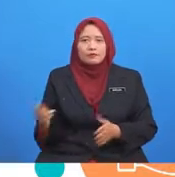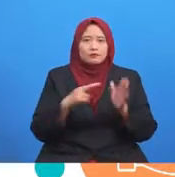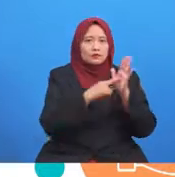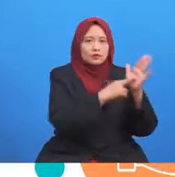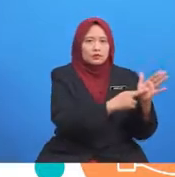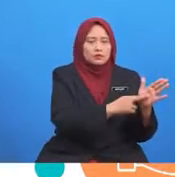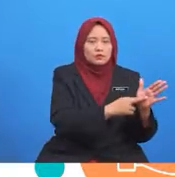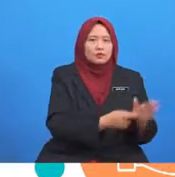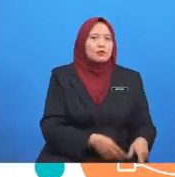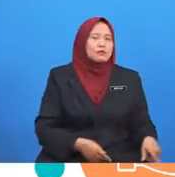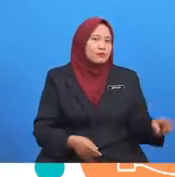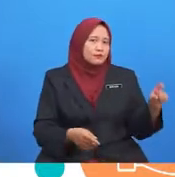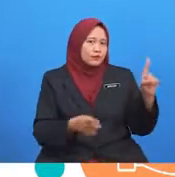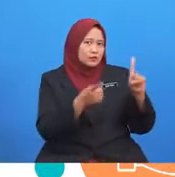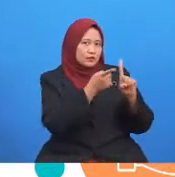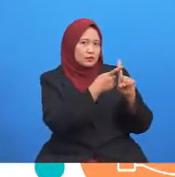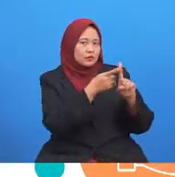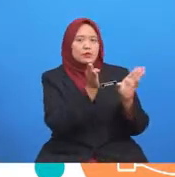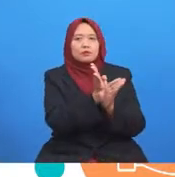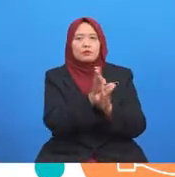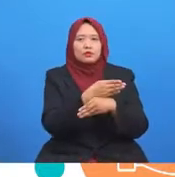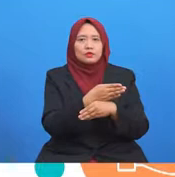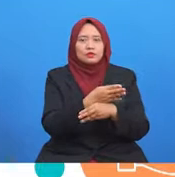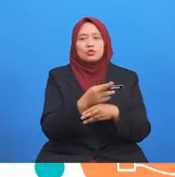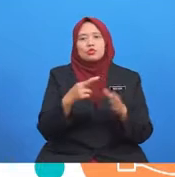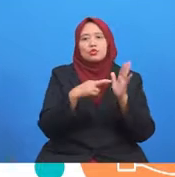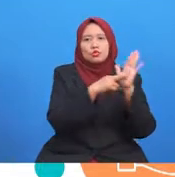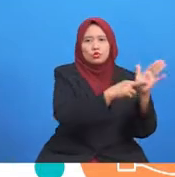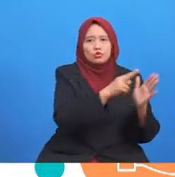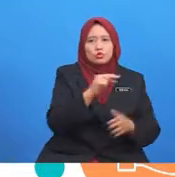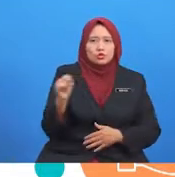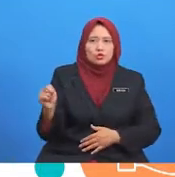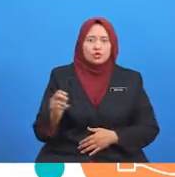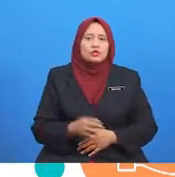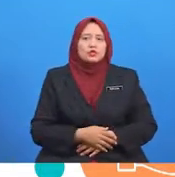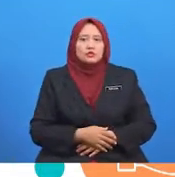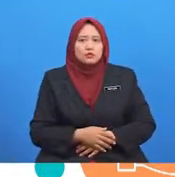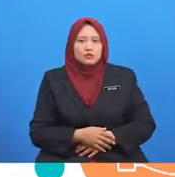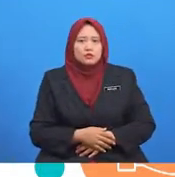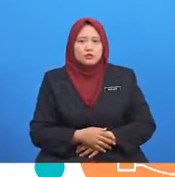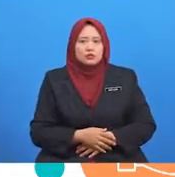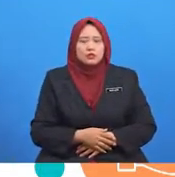bentuk rujukan iaitu alam benda atau geometri.